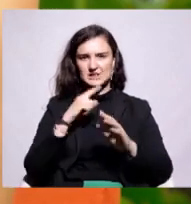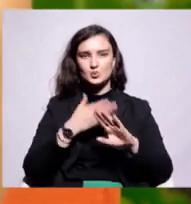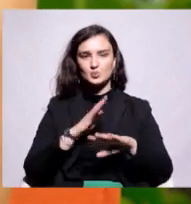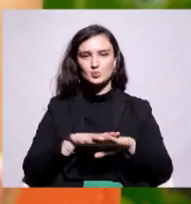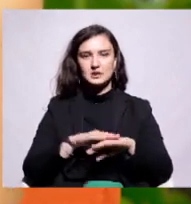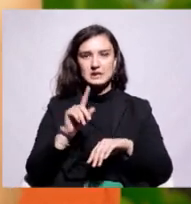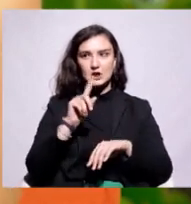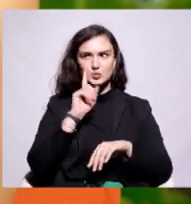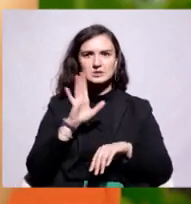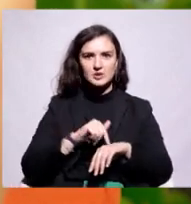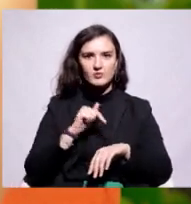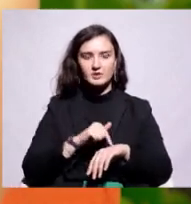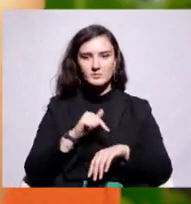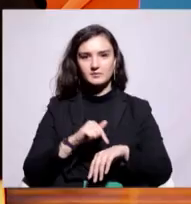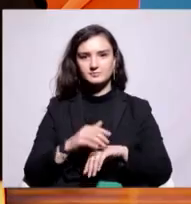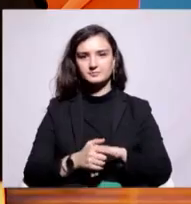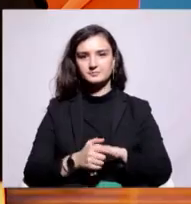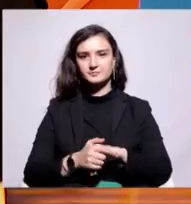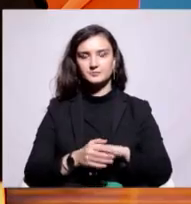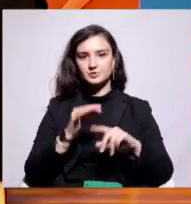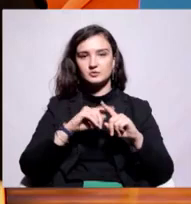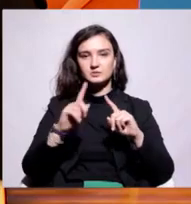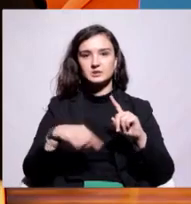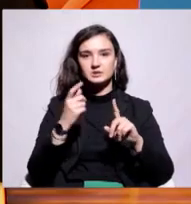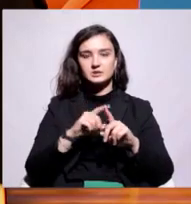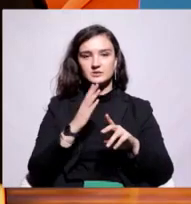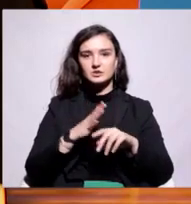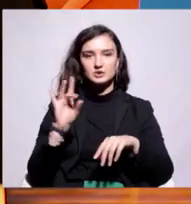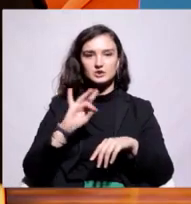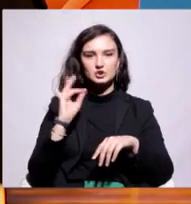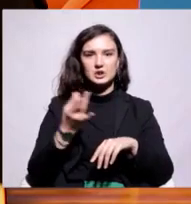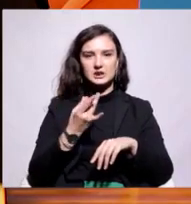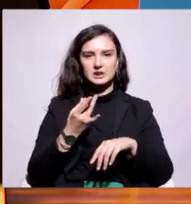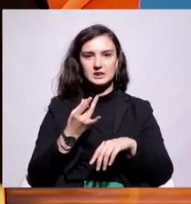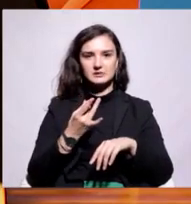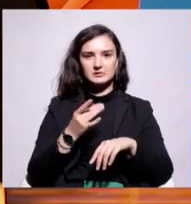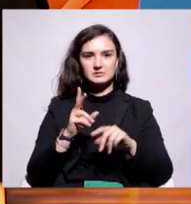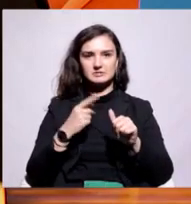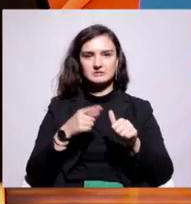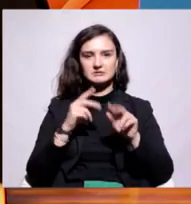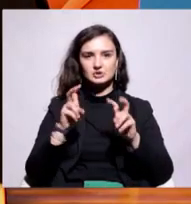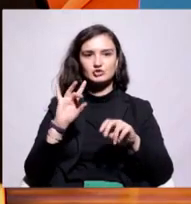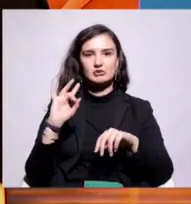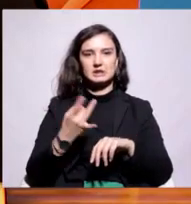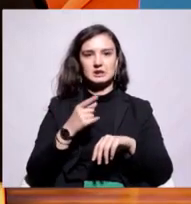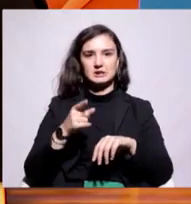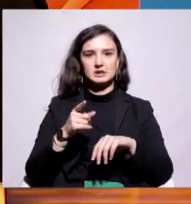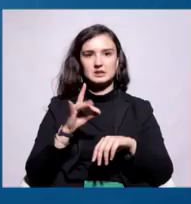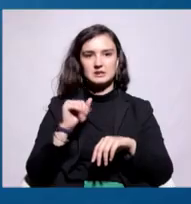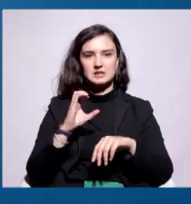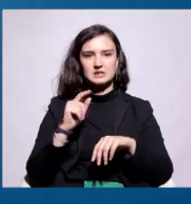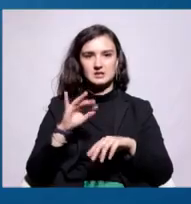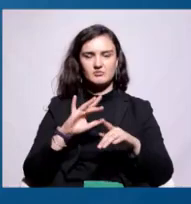Sirtule, რაღაც უსიამოვნება. Our next word is rusty, and this is an adjective,